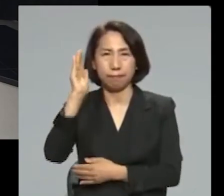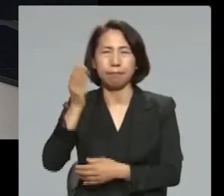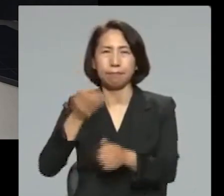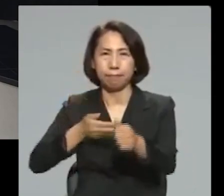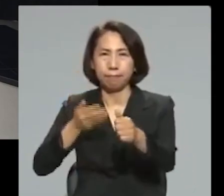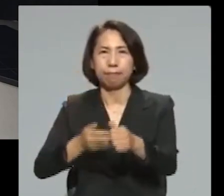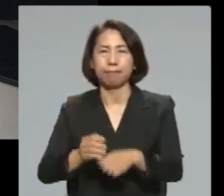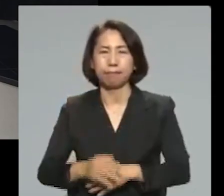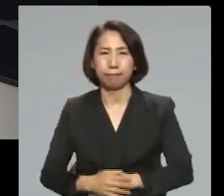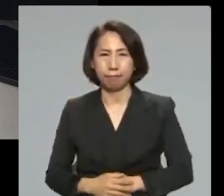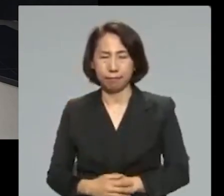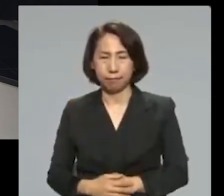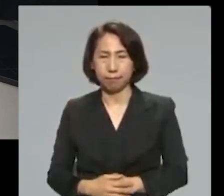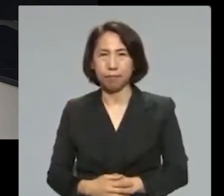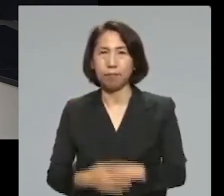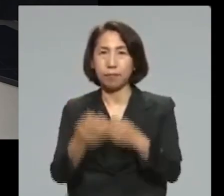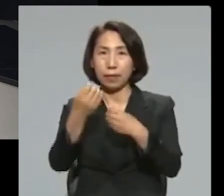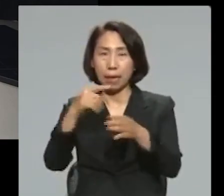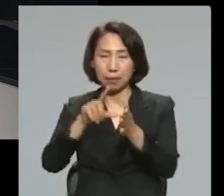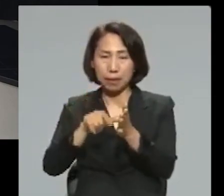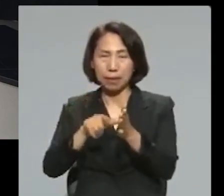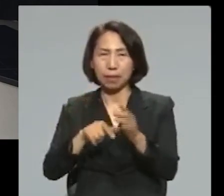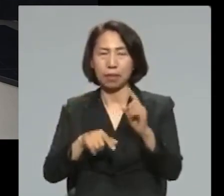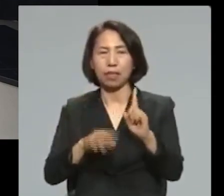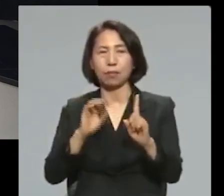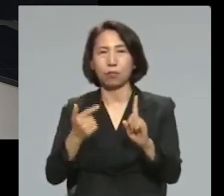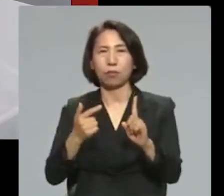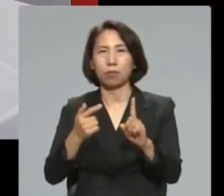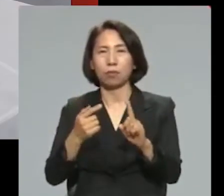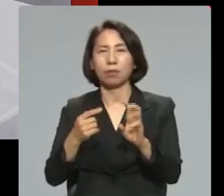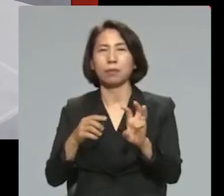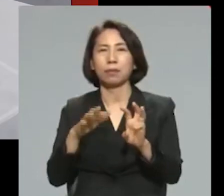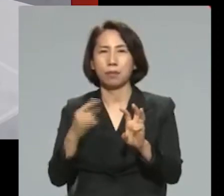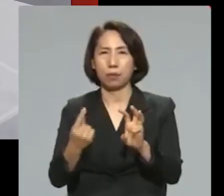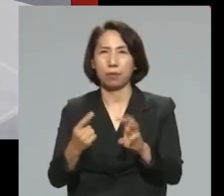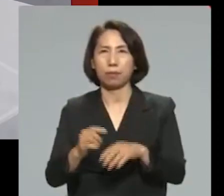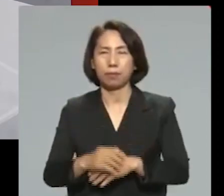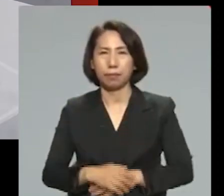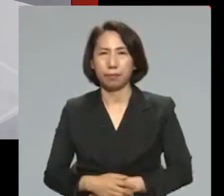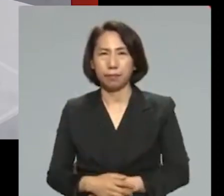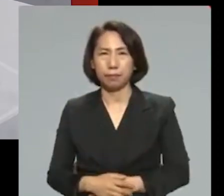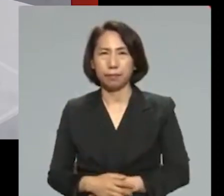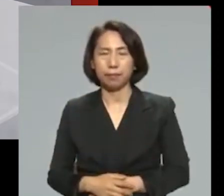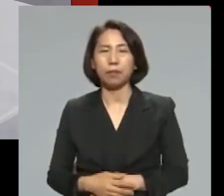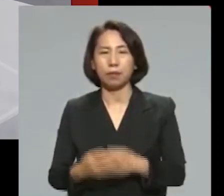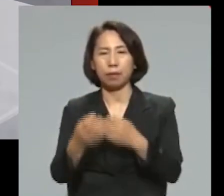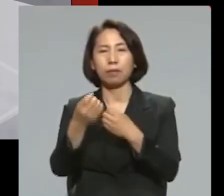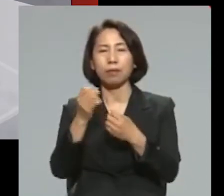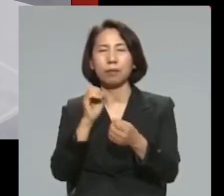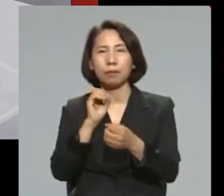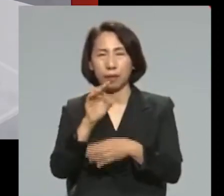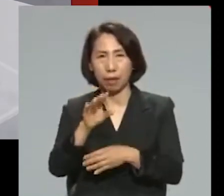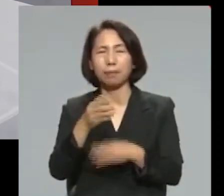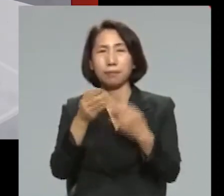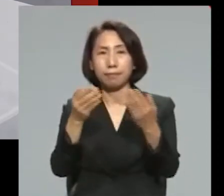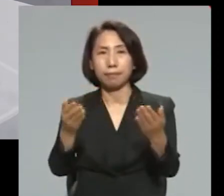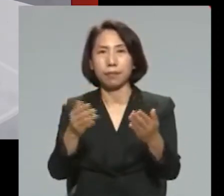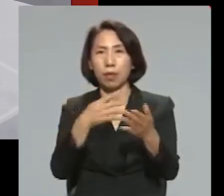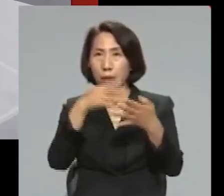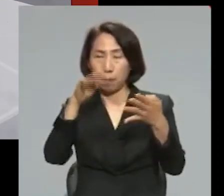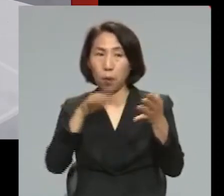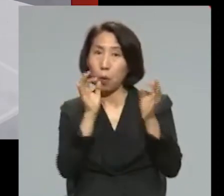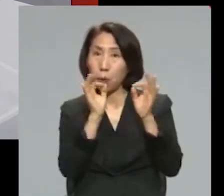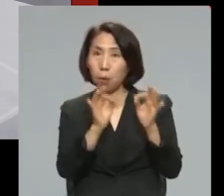드리겠습니다. 답변 시간은 1분 30초입니다. 예, 답변을 드리겠습니다. 이 표에